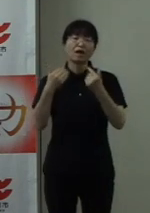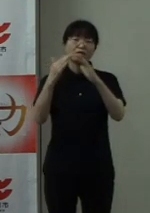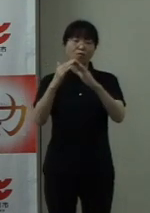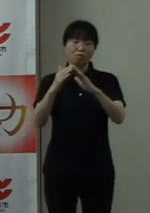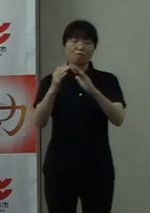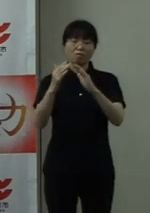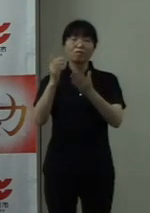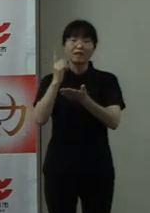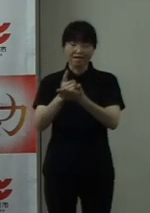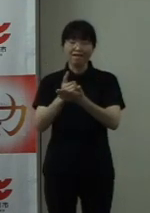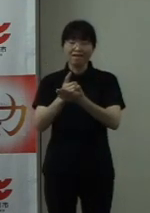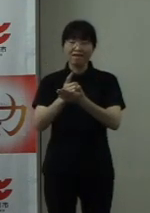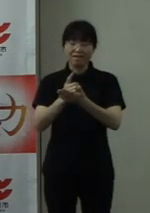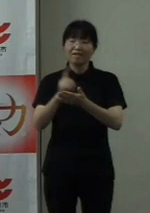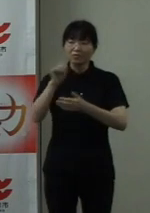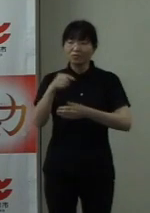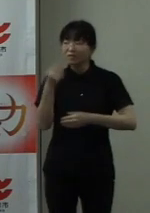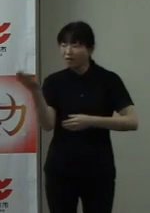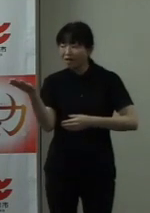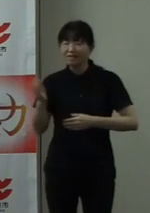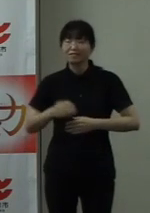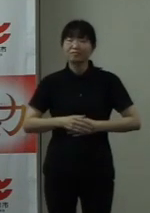れども、いかがでしょうか。どのように言ってくれます